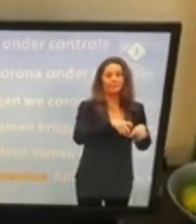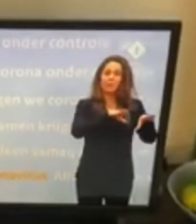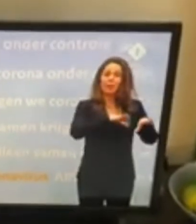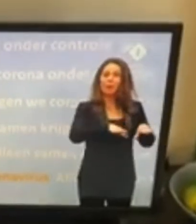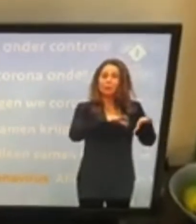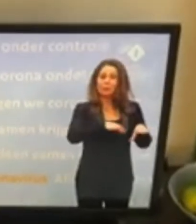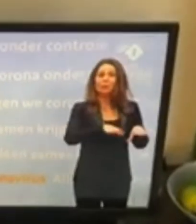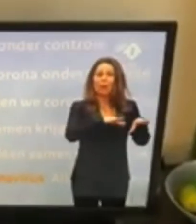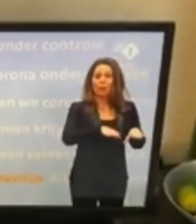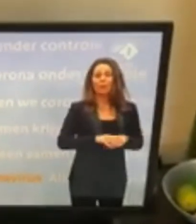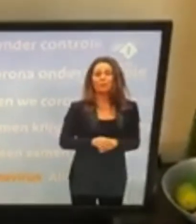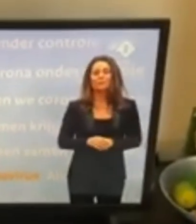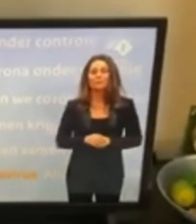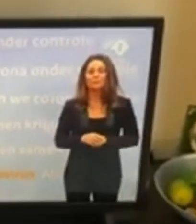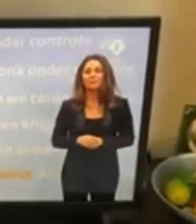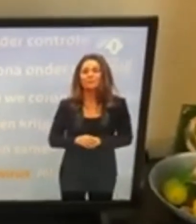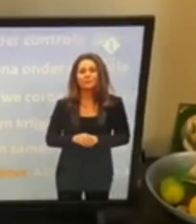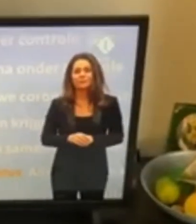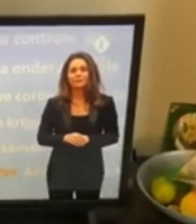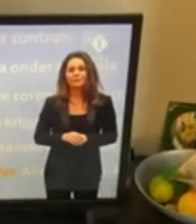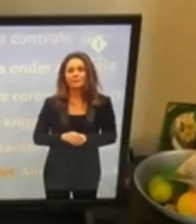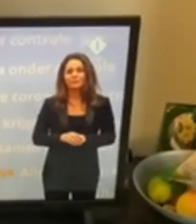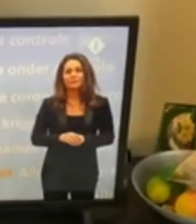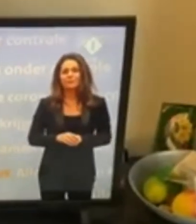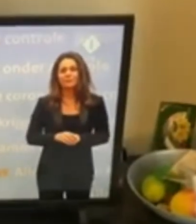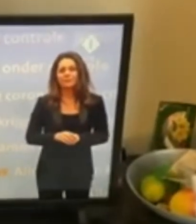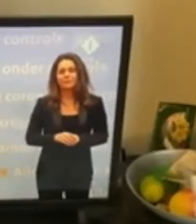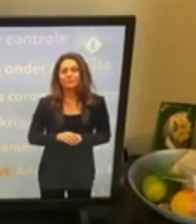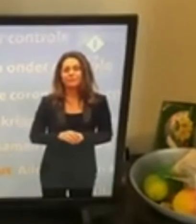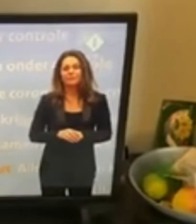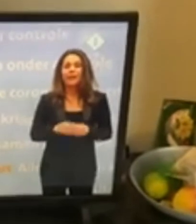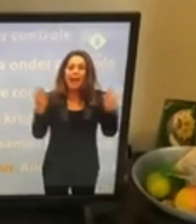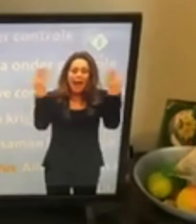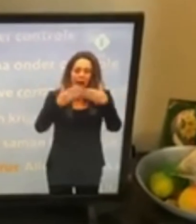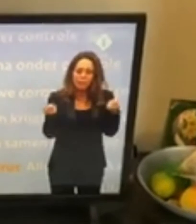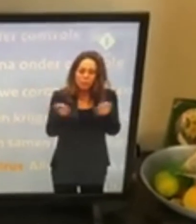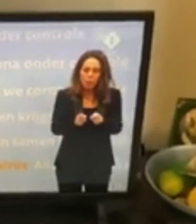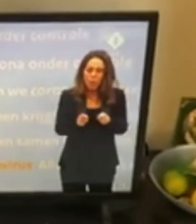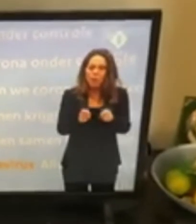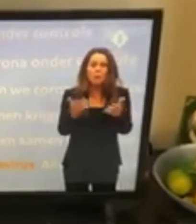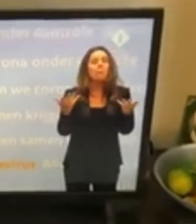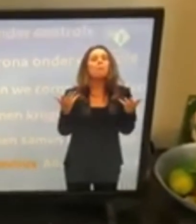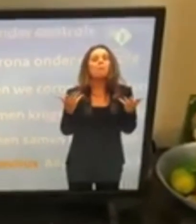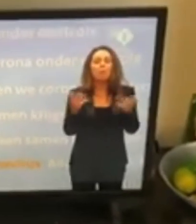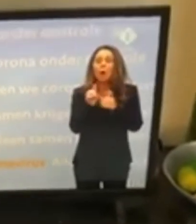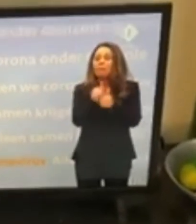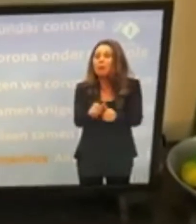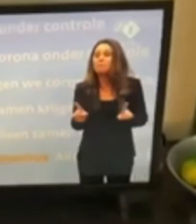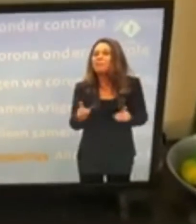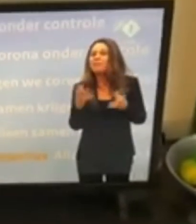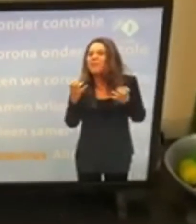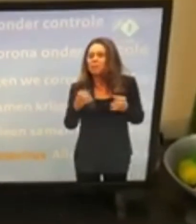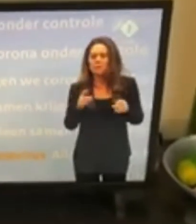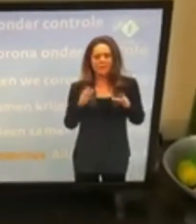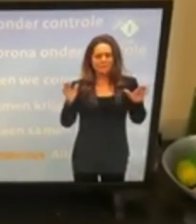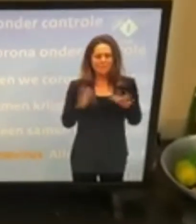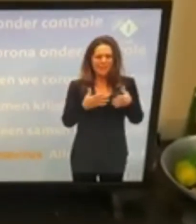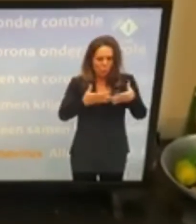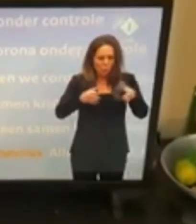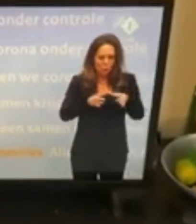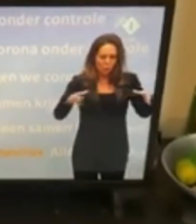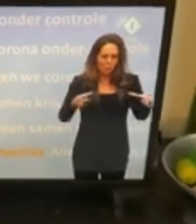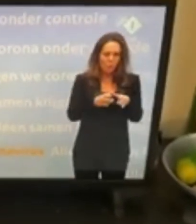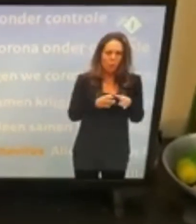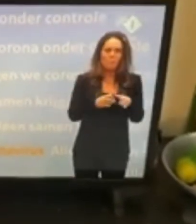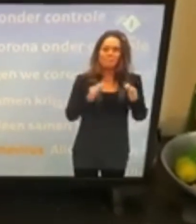rustiger in de winkels. Ja. Wat we met de avondklok willen bereiken is minder groepsvorming, minder reisverwegingen en vooral ook